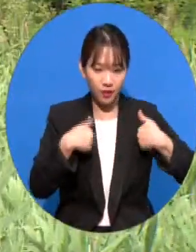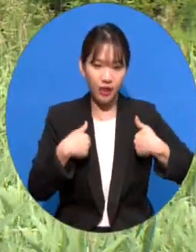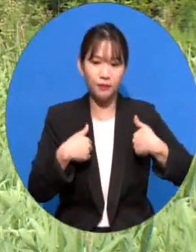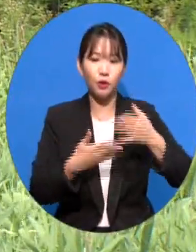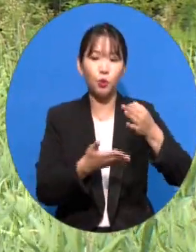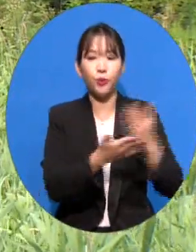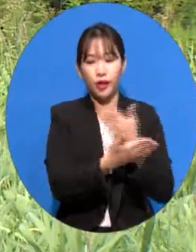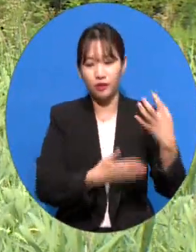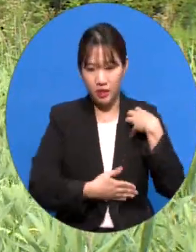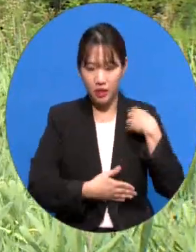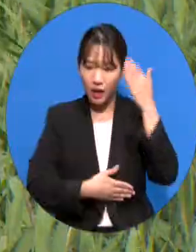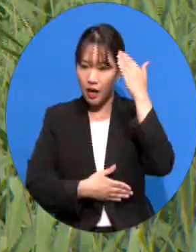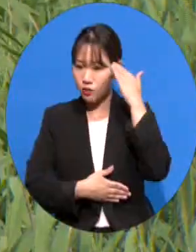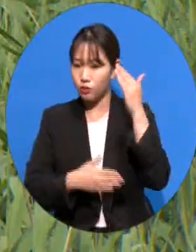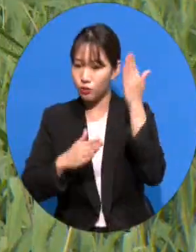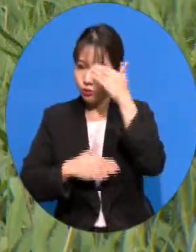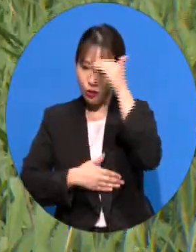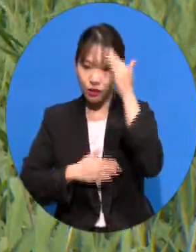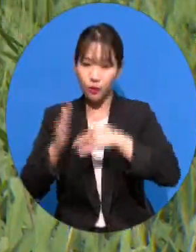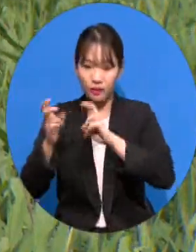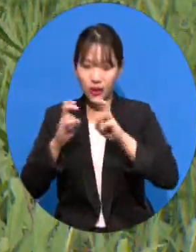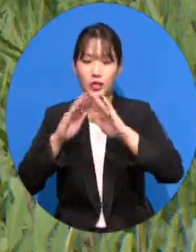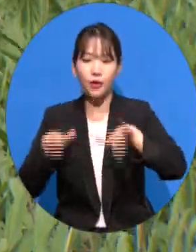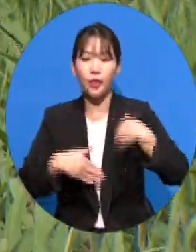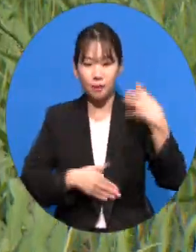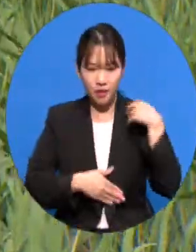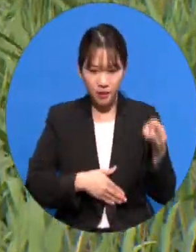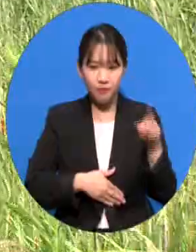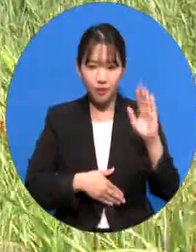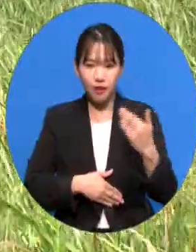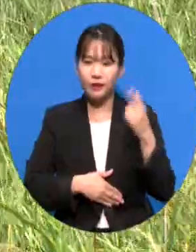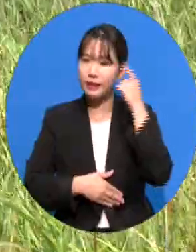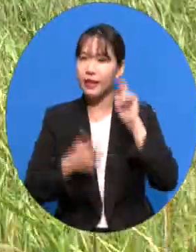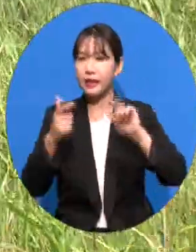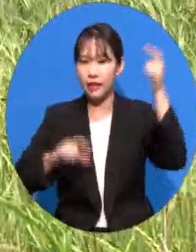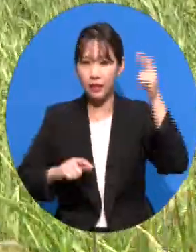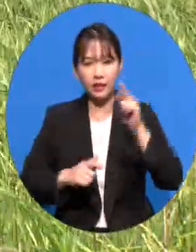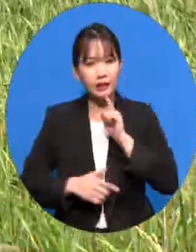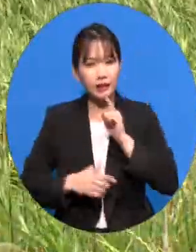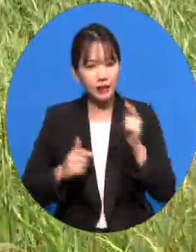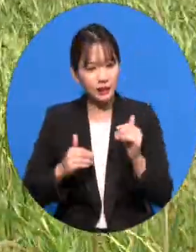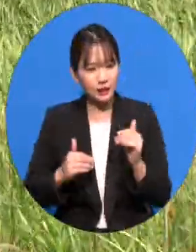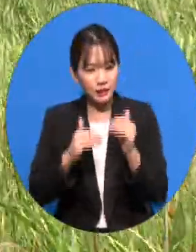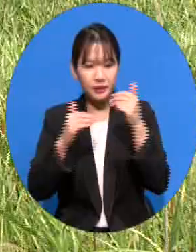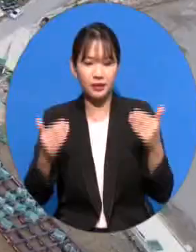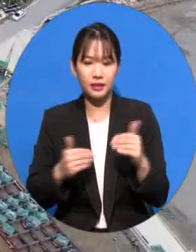분담을 한국관광공사는 전라남도가 건설해야 한다며 의견을 달리해 진척을 보지